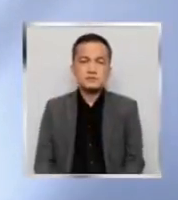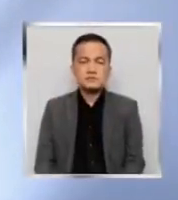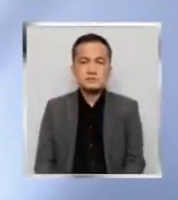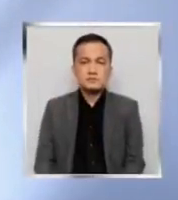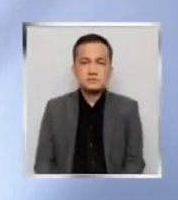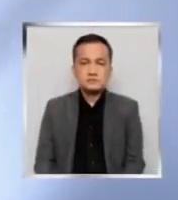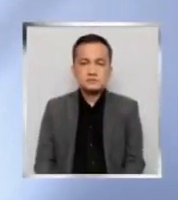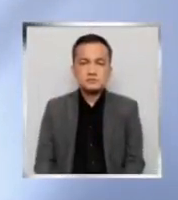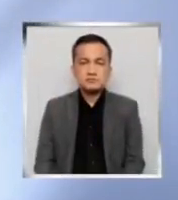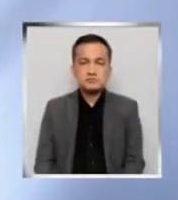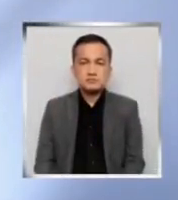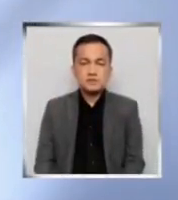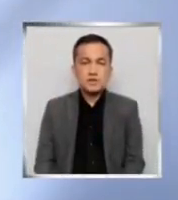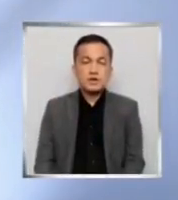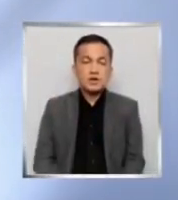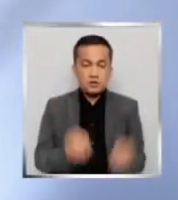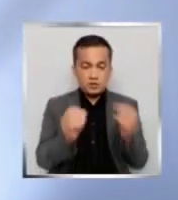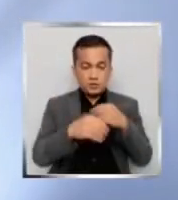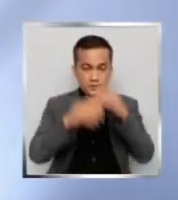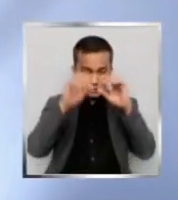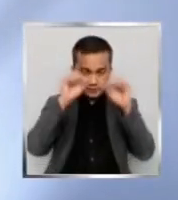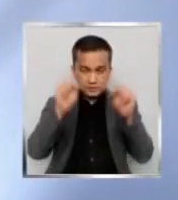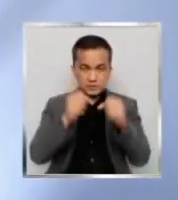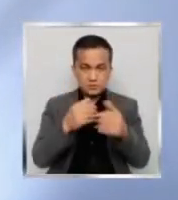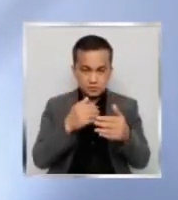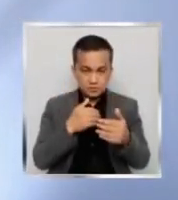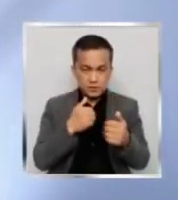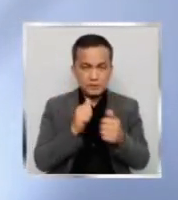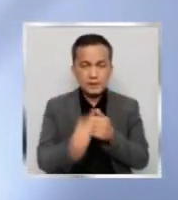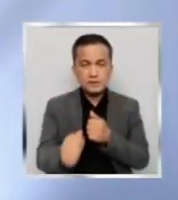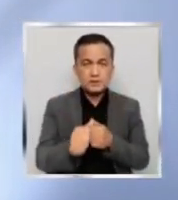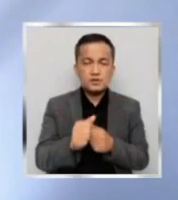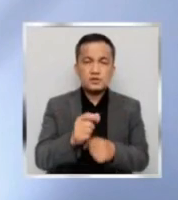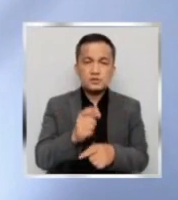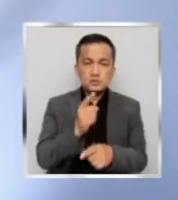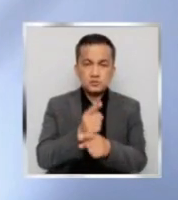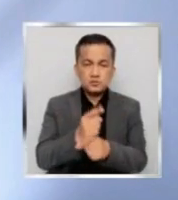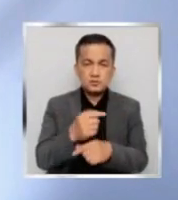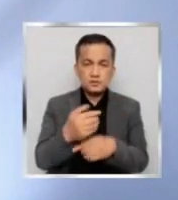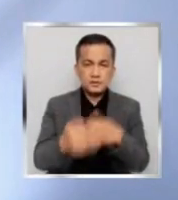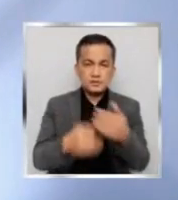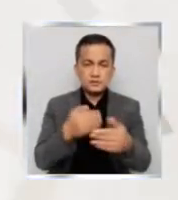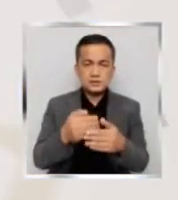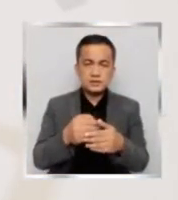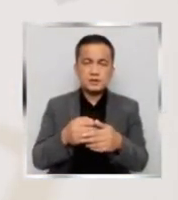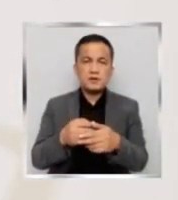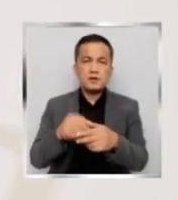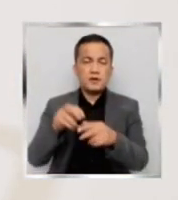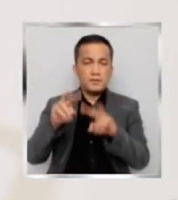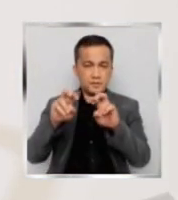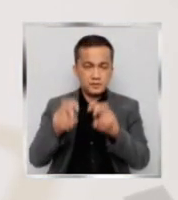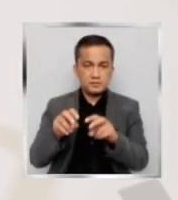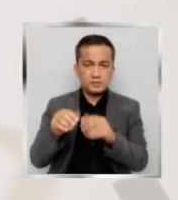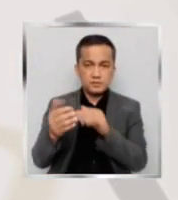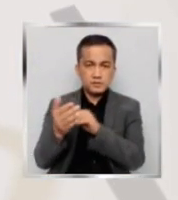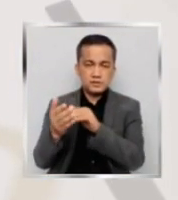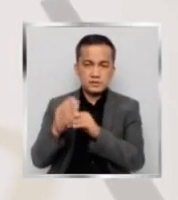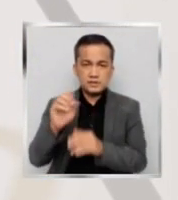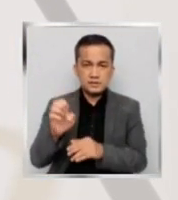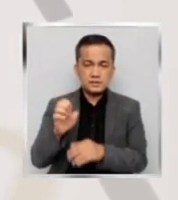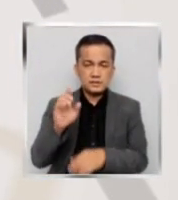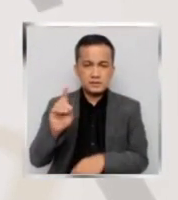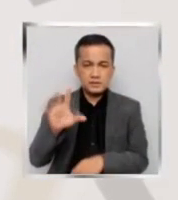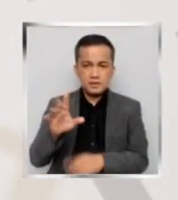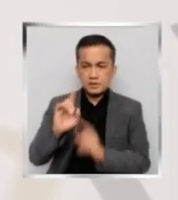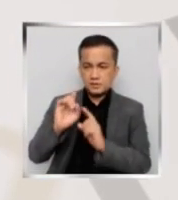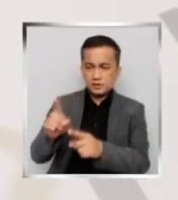Iginit na pala siya na dumaan sa due process ang naging pag-uusig sa kaso ni Senadora Laila De Lima. Tugon po yan ng Malacanang matapos